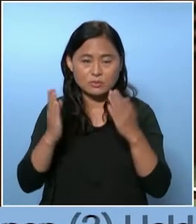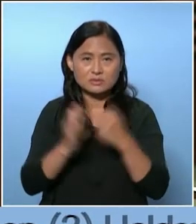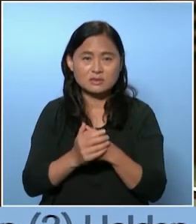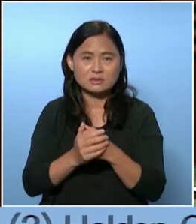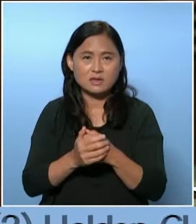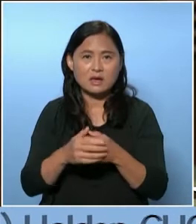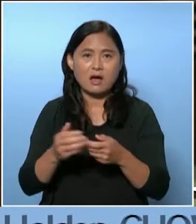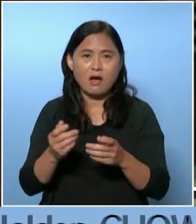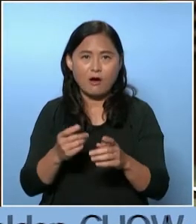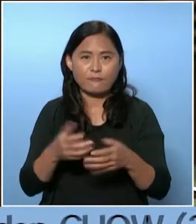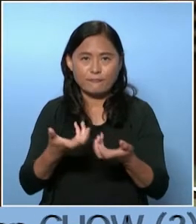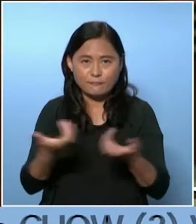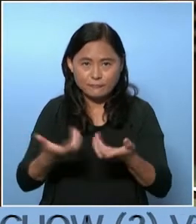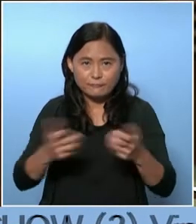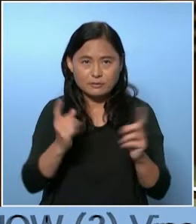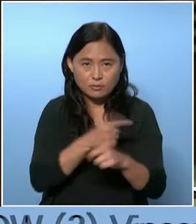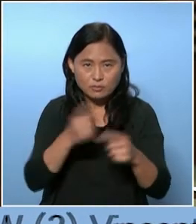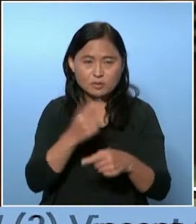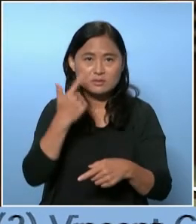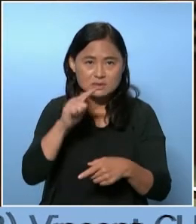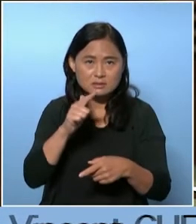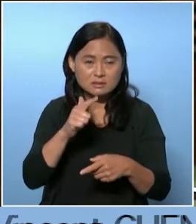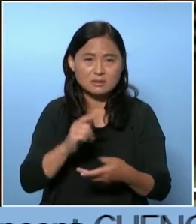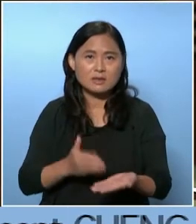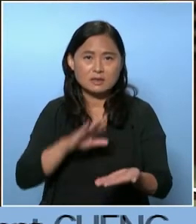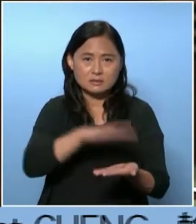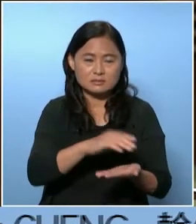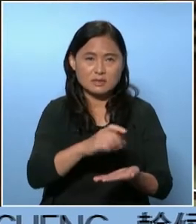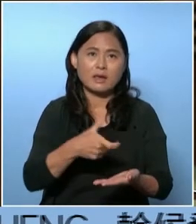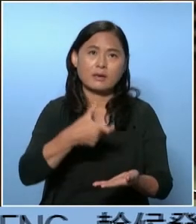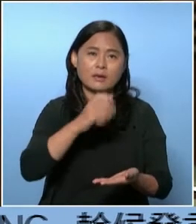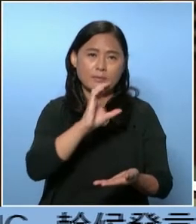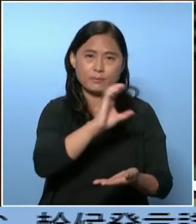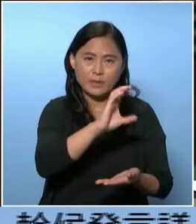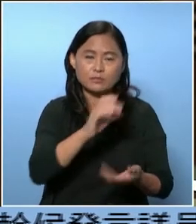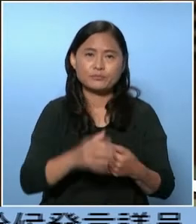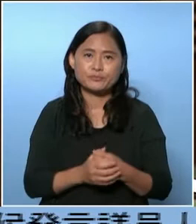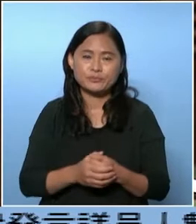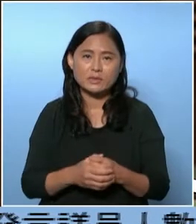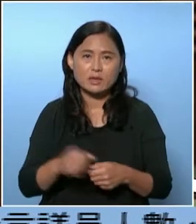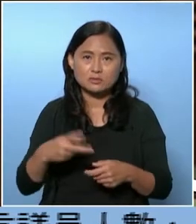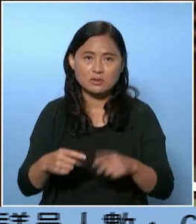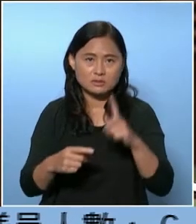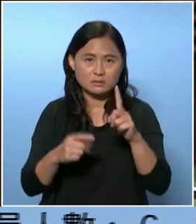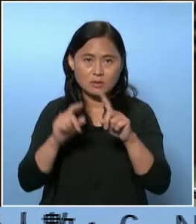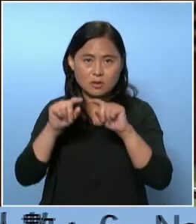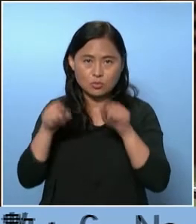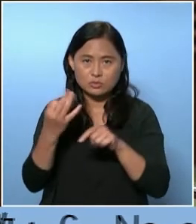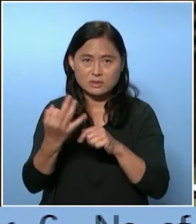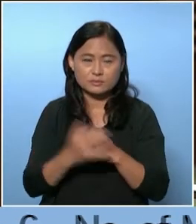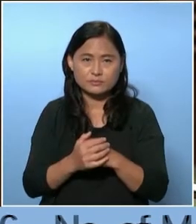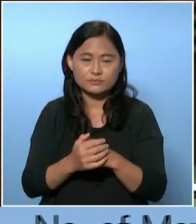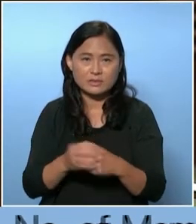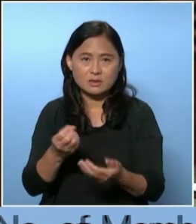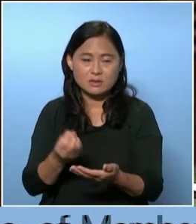分批安裝及啟動新的停車收費錶。其次， 修訂第13條，將廢除